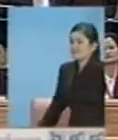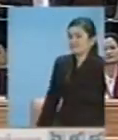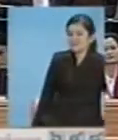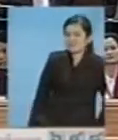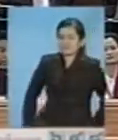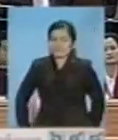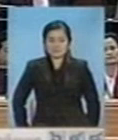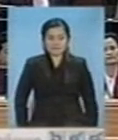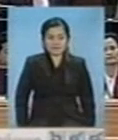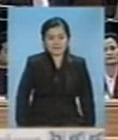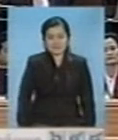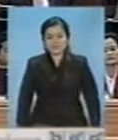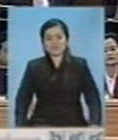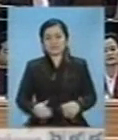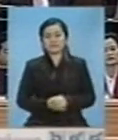ท่านประธานครับ